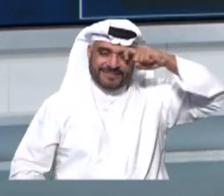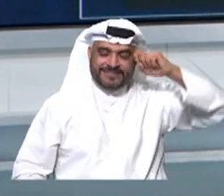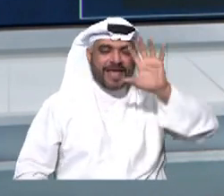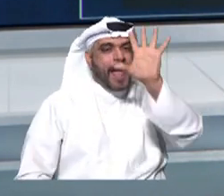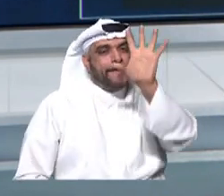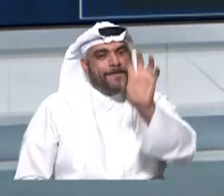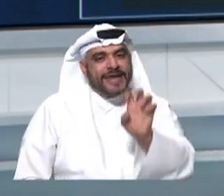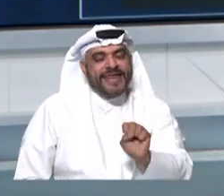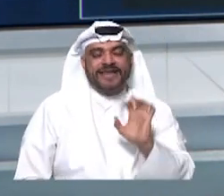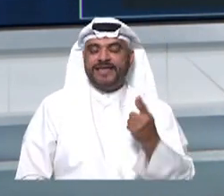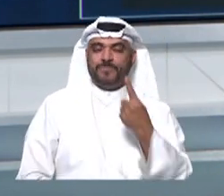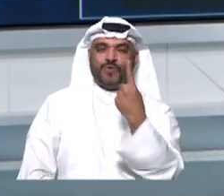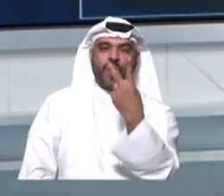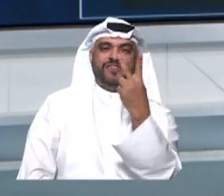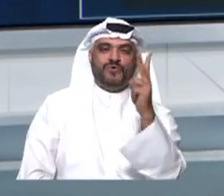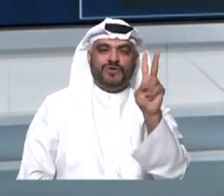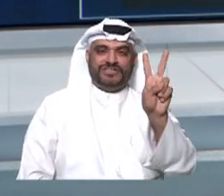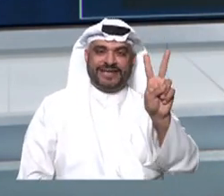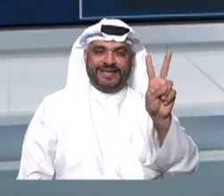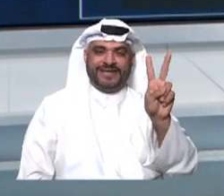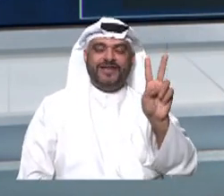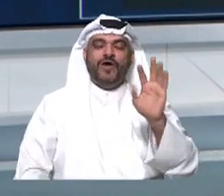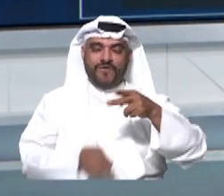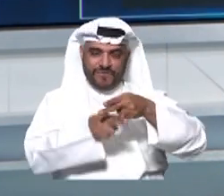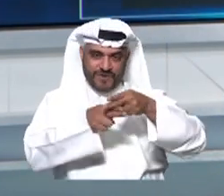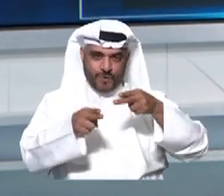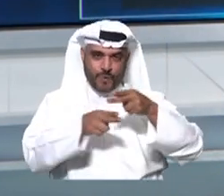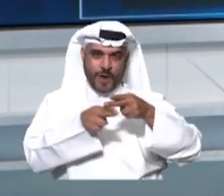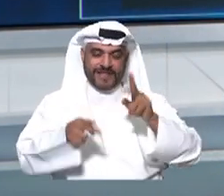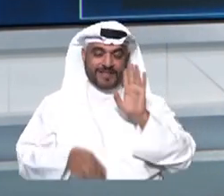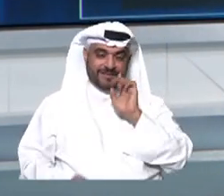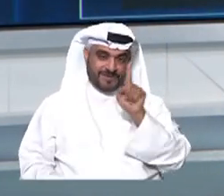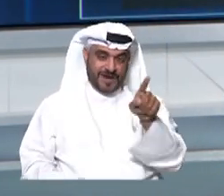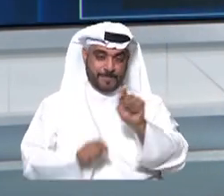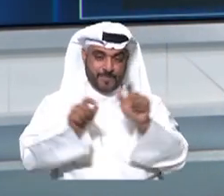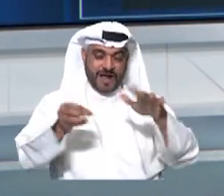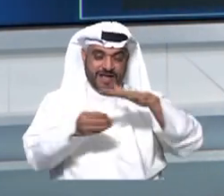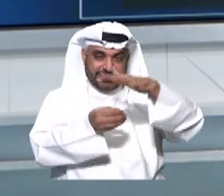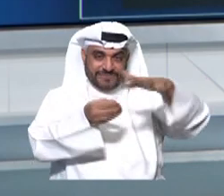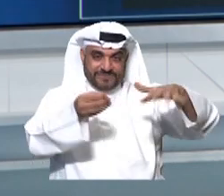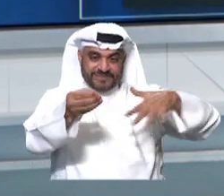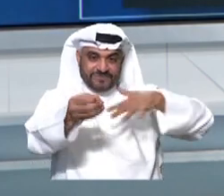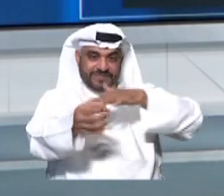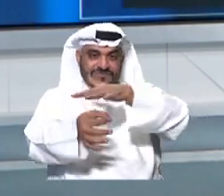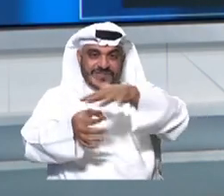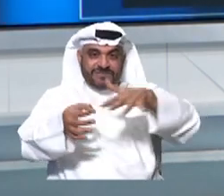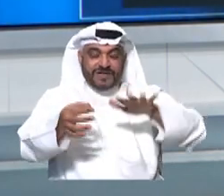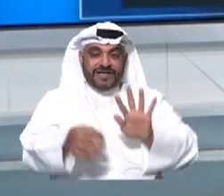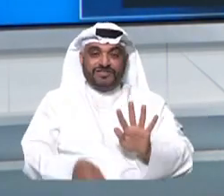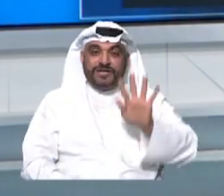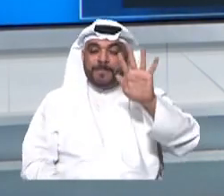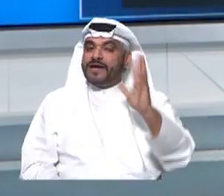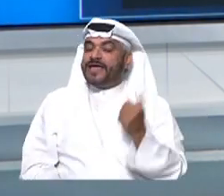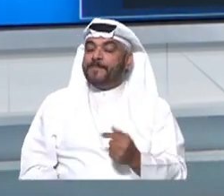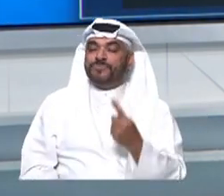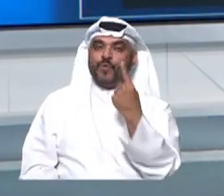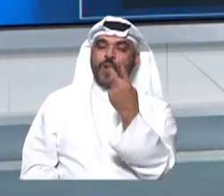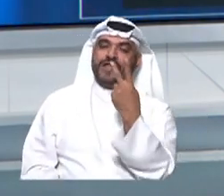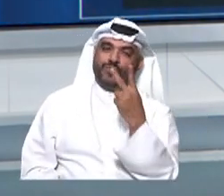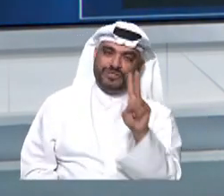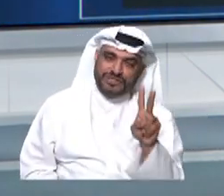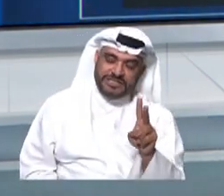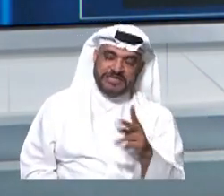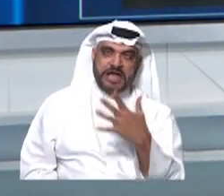هذه الليلة 21 درجة مئوية في مدينة الكويت، أما جزرنا الشمالية وأربع بوبيان وفيلتشا ما بين 21